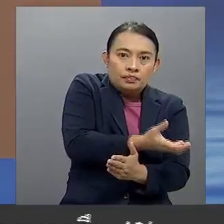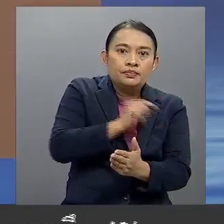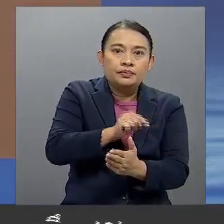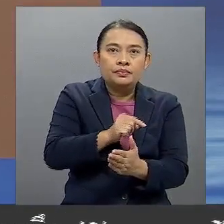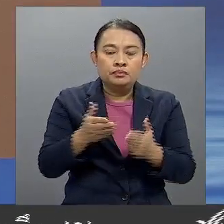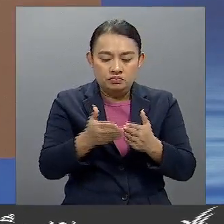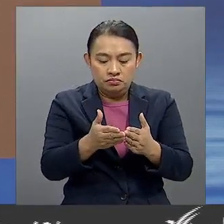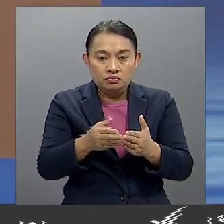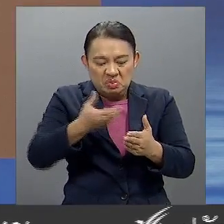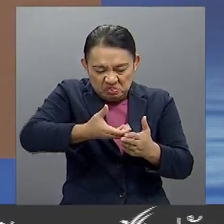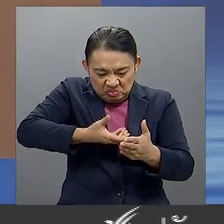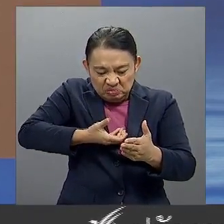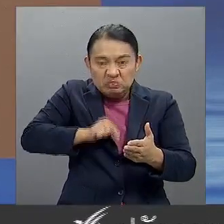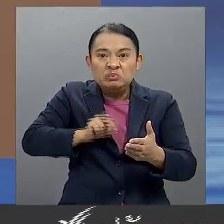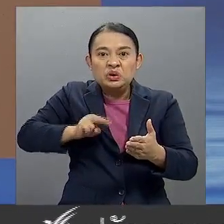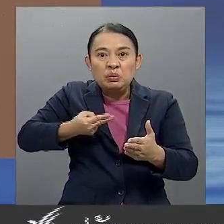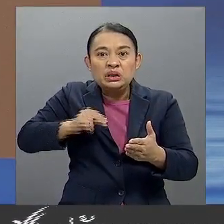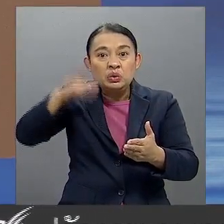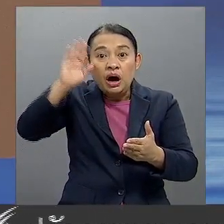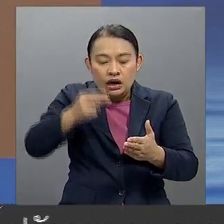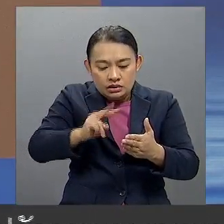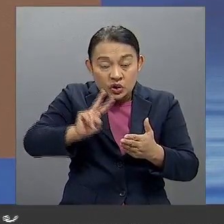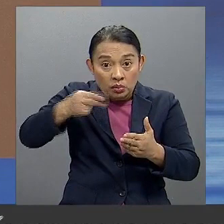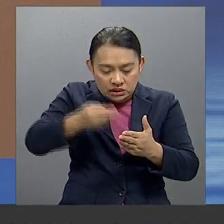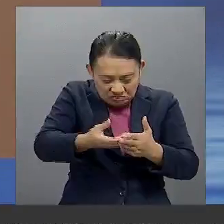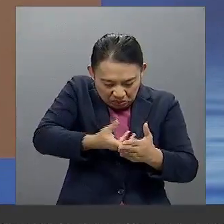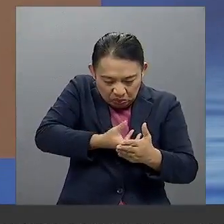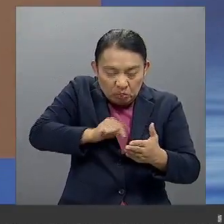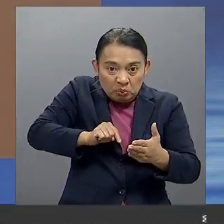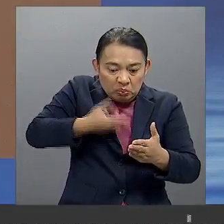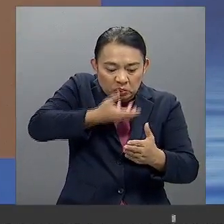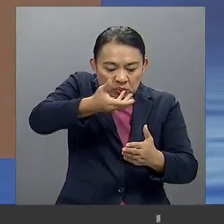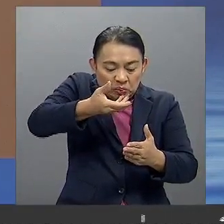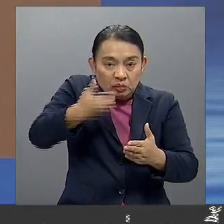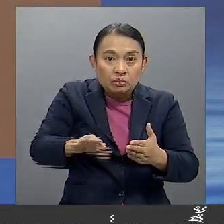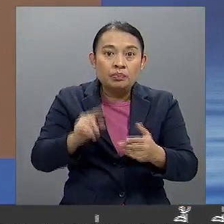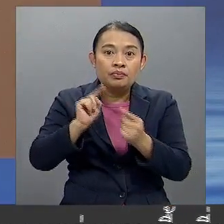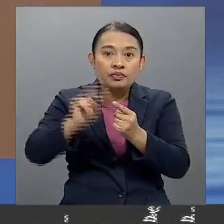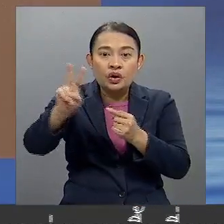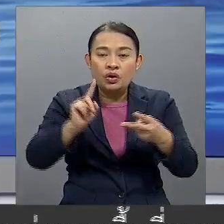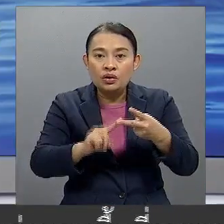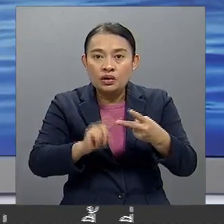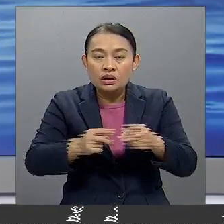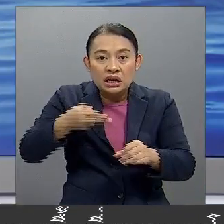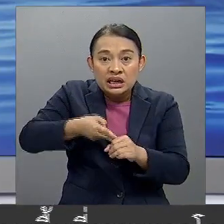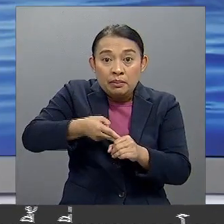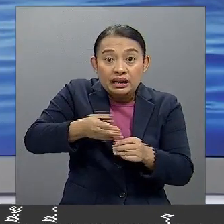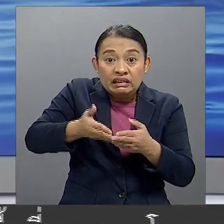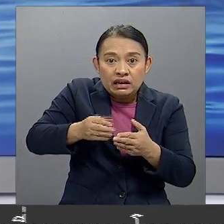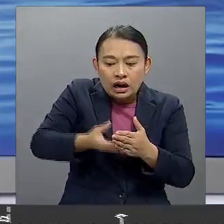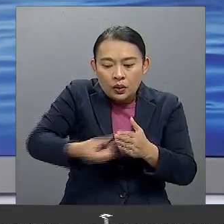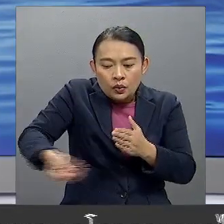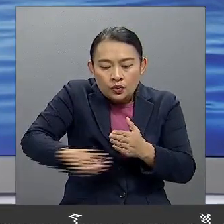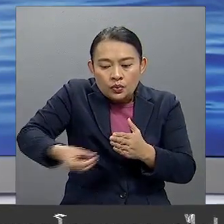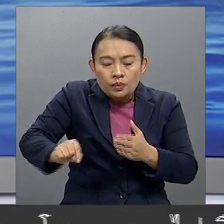สินค้ามากถึงสองหมื่นตู้อีกวธีหนึ่ค่ะถ่ายน้ำมออกจากเรือแต่วาวิธีการลดน้ำหนักมีความเสี่ยงสูงนะคะ